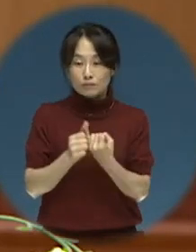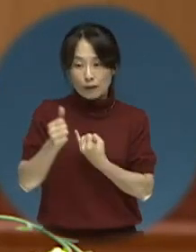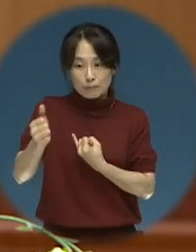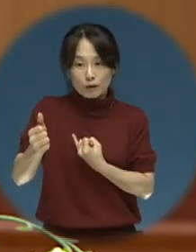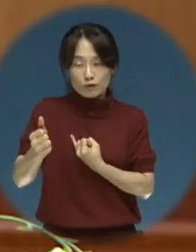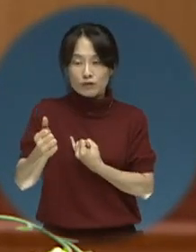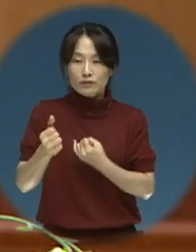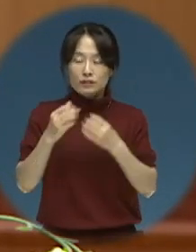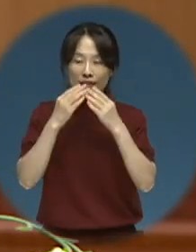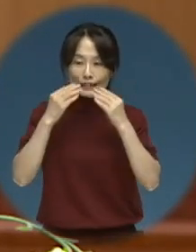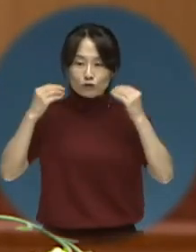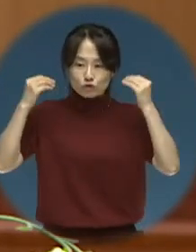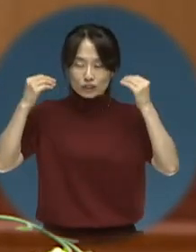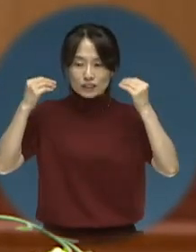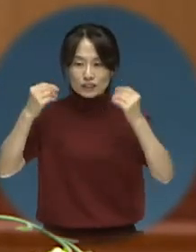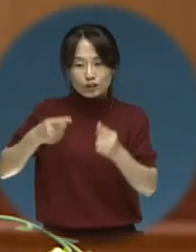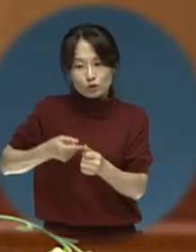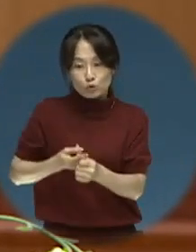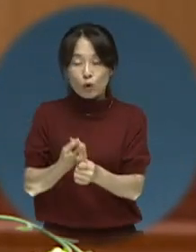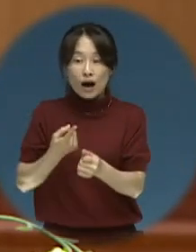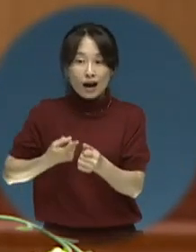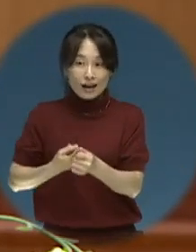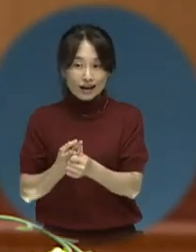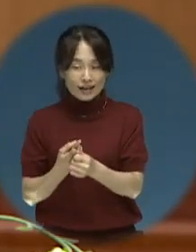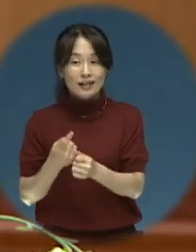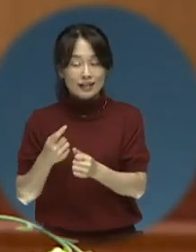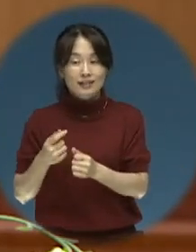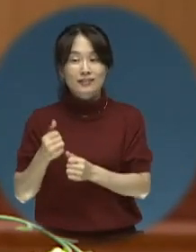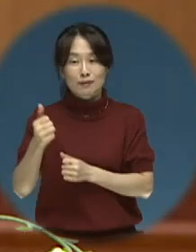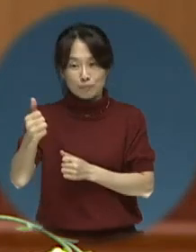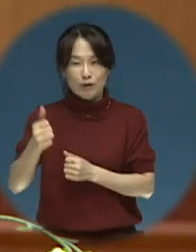이순신 만두시. 하니까 조각이 많아요.